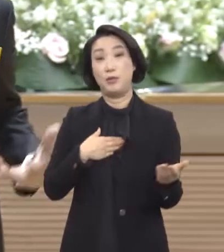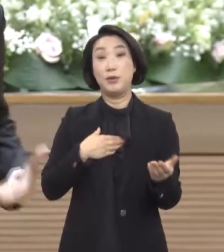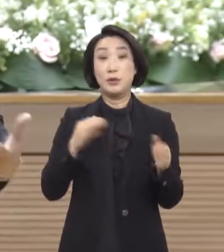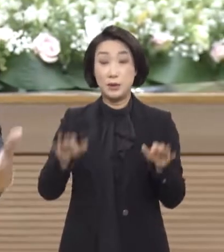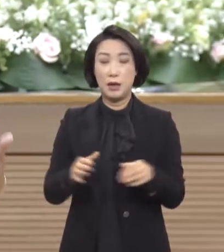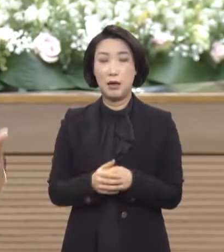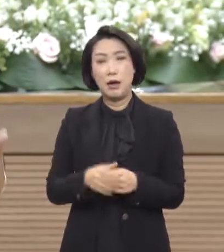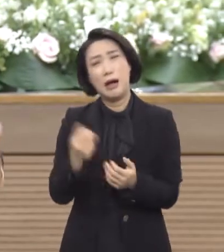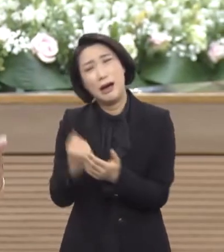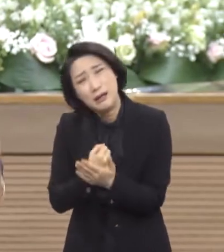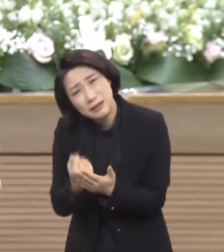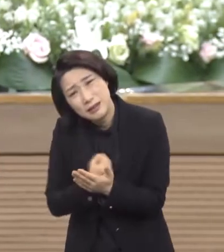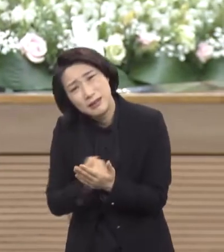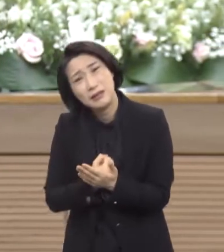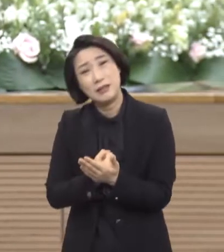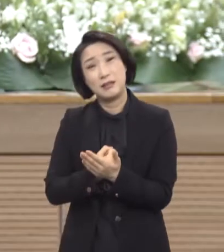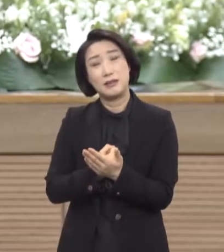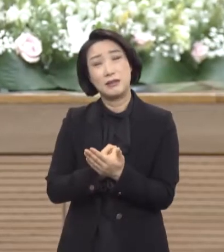정말로 애절한